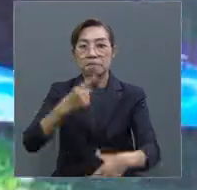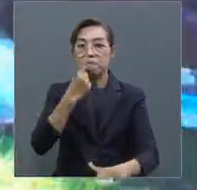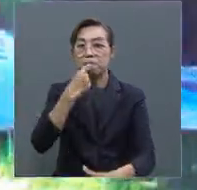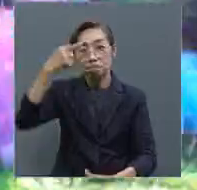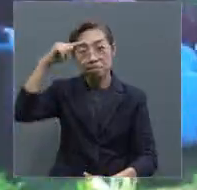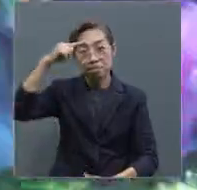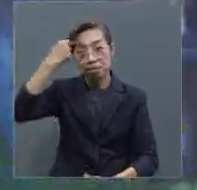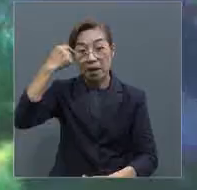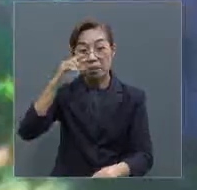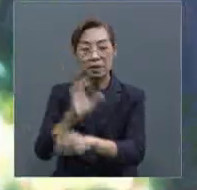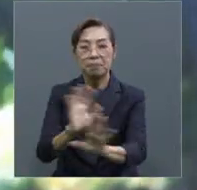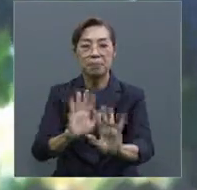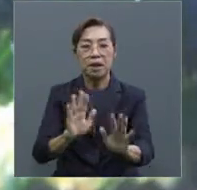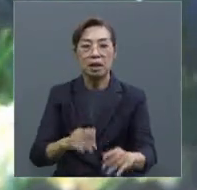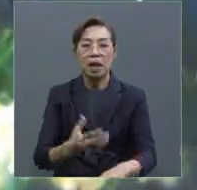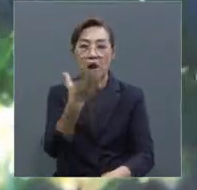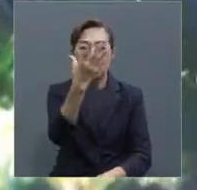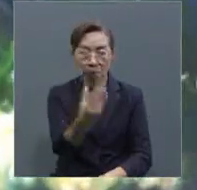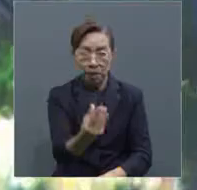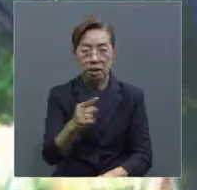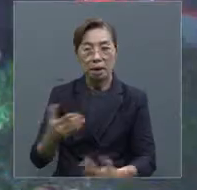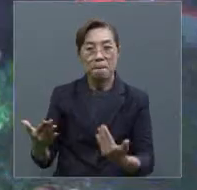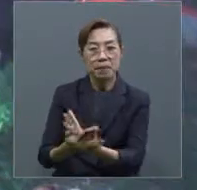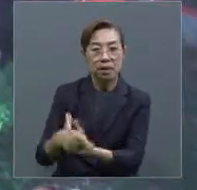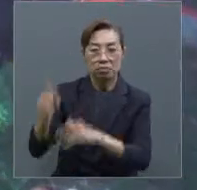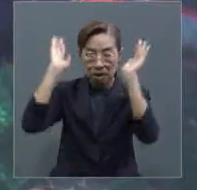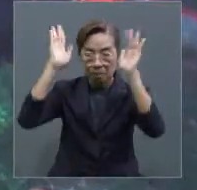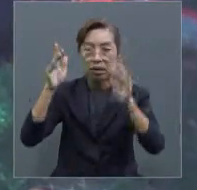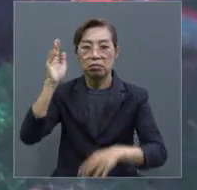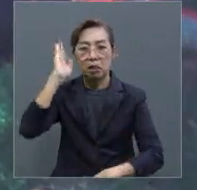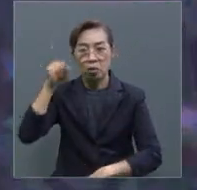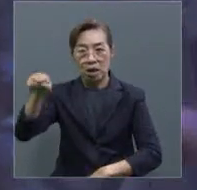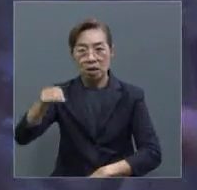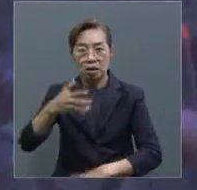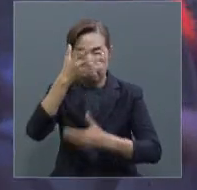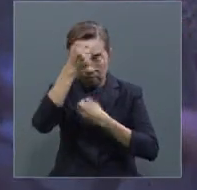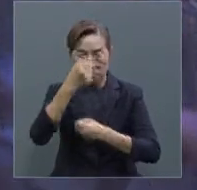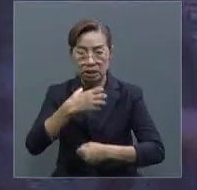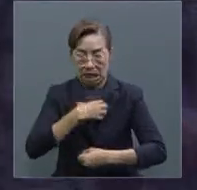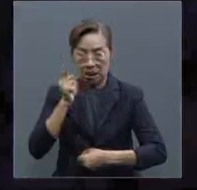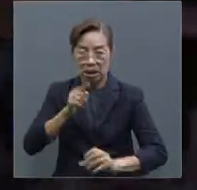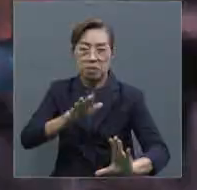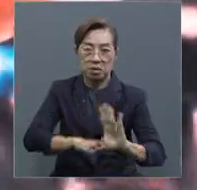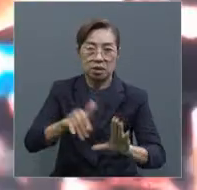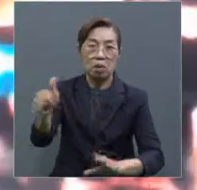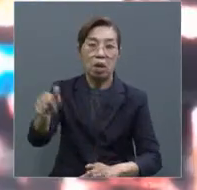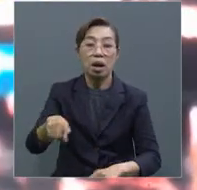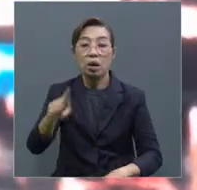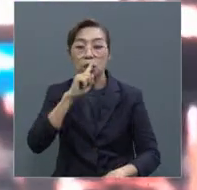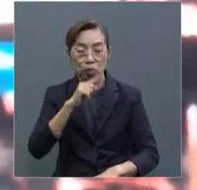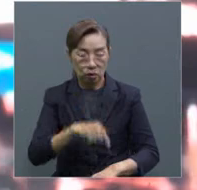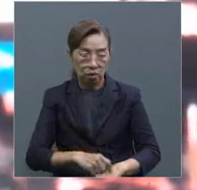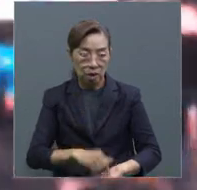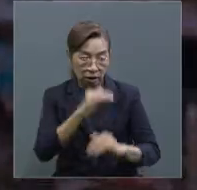ทหารลงค่ะแล้วก็จะมุ่งแม่นมุ่งเน้นการสมัครใจเพราะเชื่อว่าจะได้ทหารที่มีคุณภาพหากสมัครใจได้ครบตาม